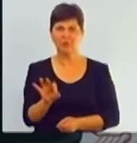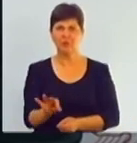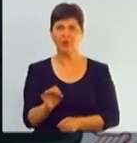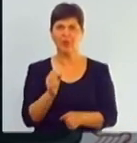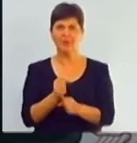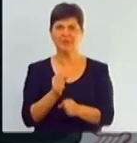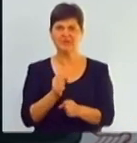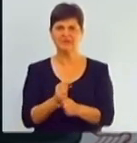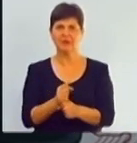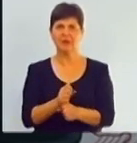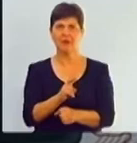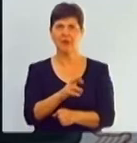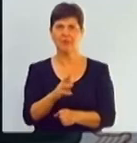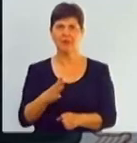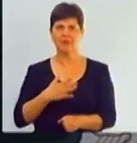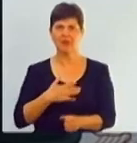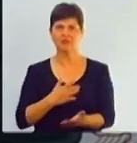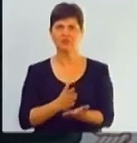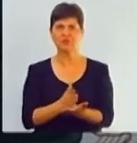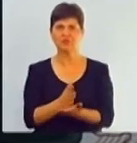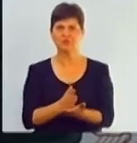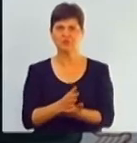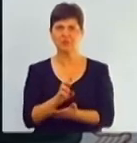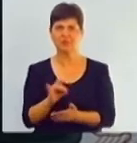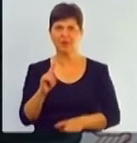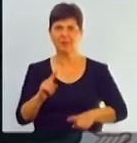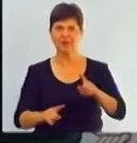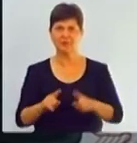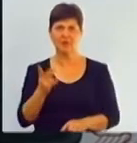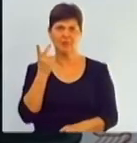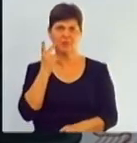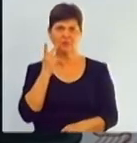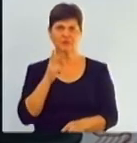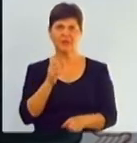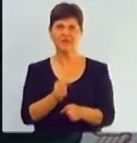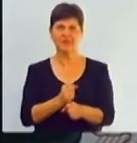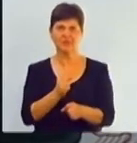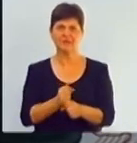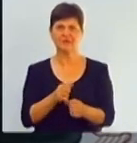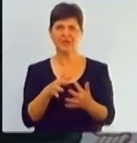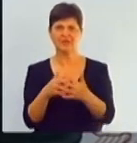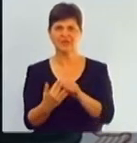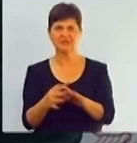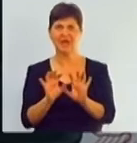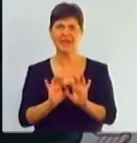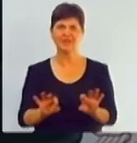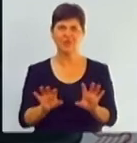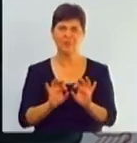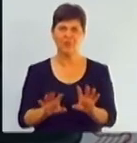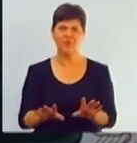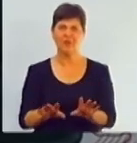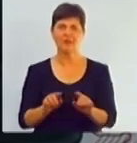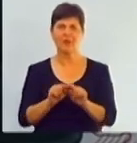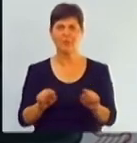працівниками нашої служби періодично, постійно проводиться відпрацювання населених пунктів з інформуванням,